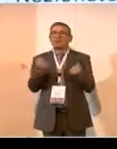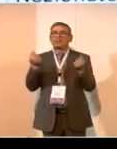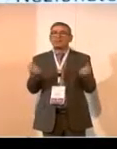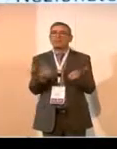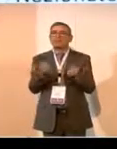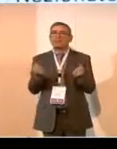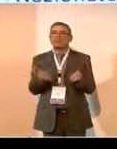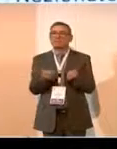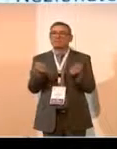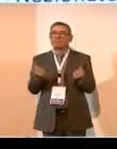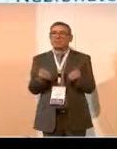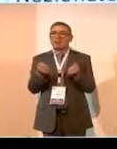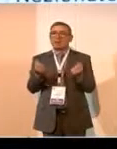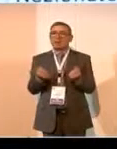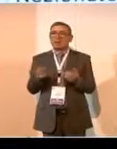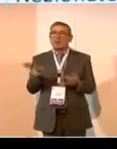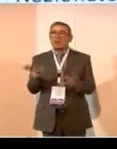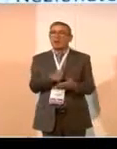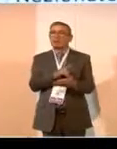l'Europa.